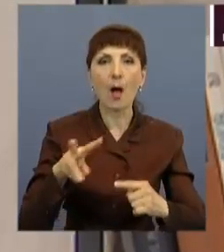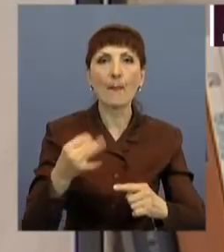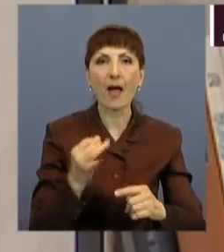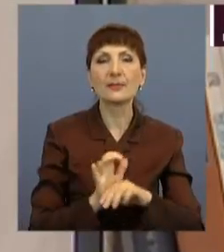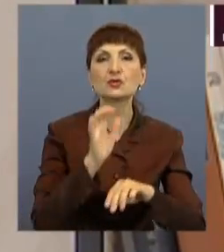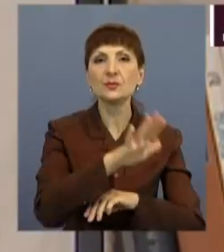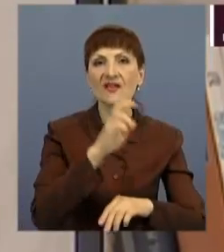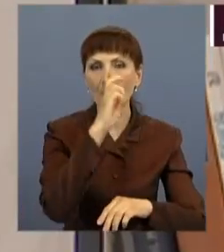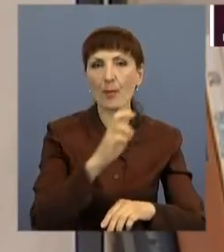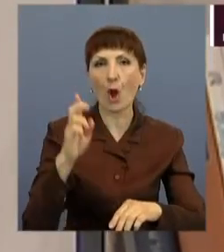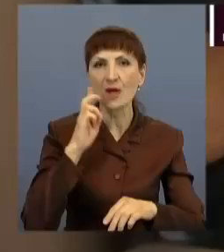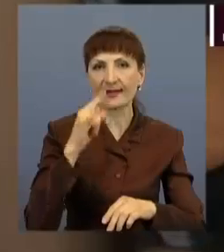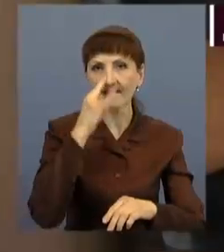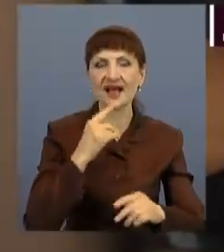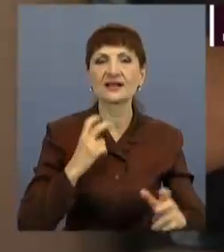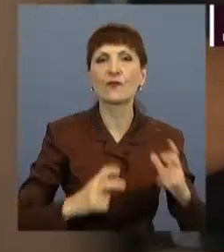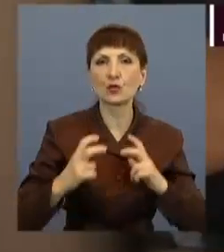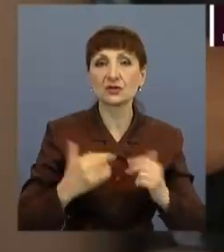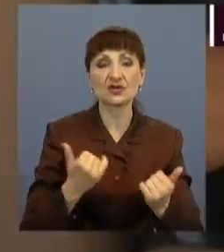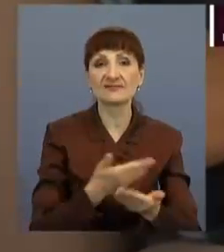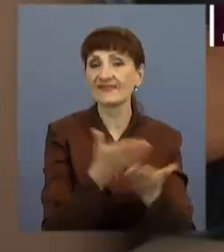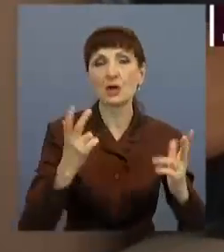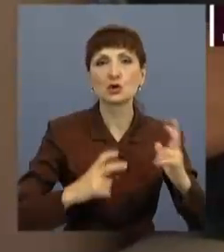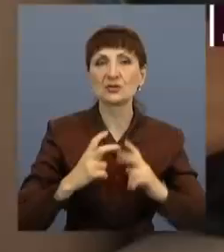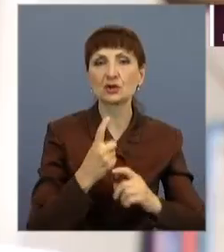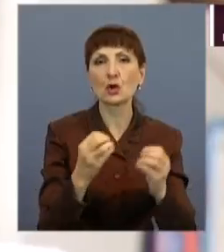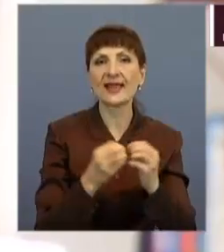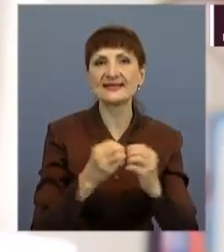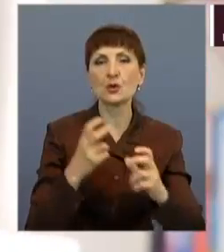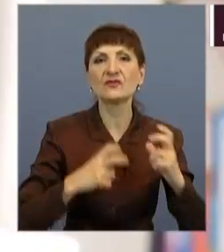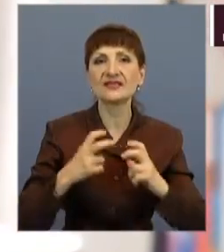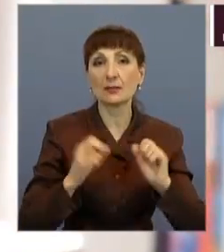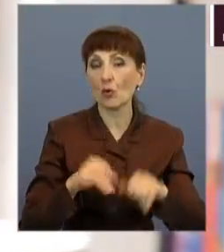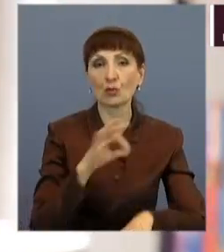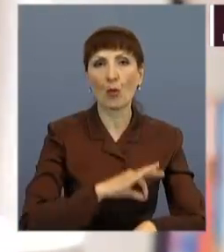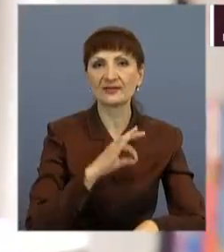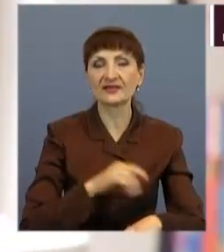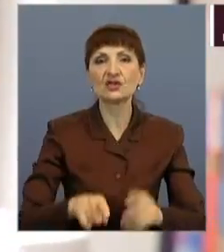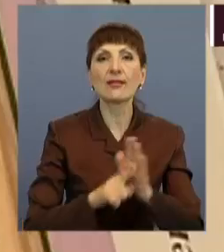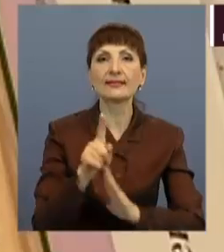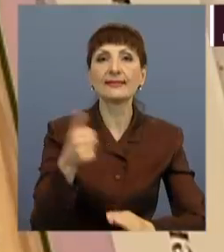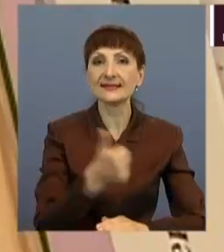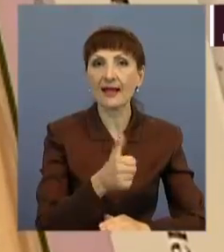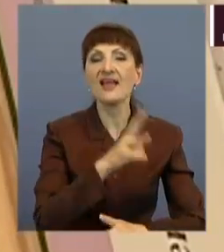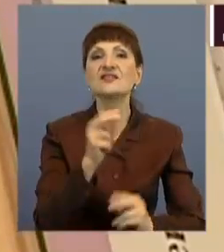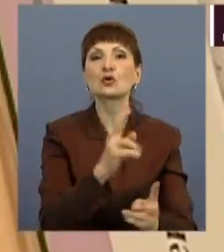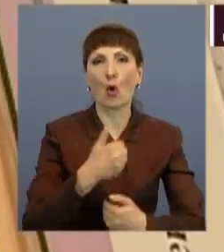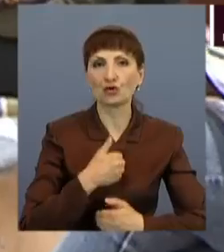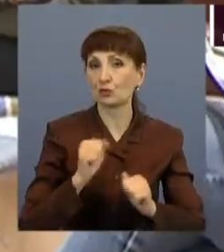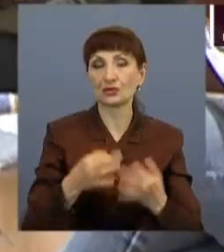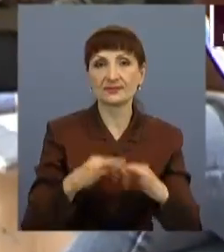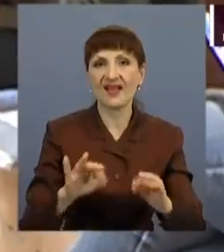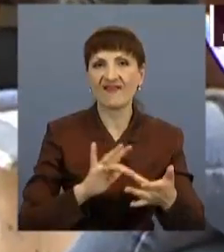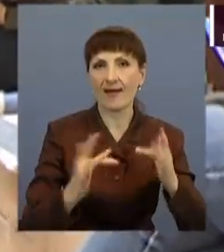поступили в библиотеки отечественных вузов. Сейчас они доступны студентам 110 высших учебных заведений. А с начала этой недели и всем другим желающим в